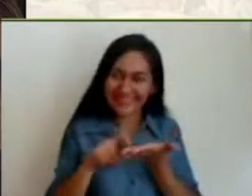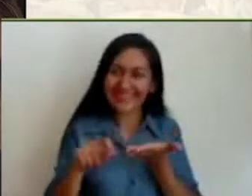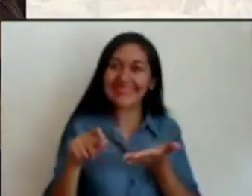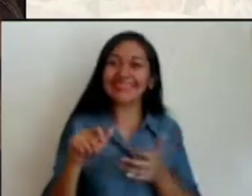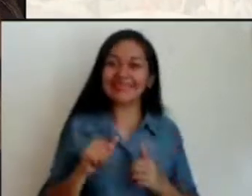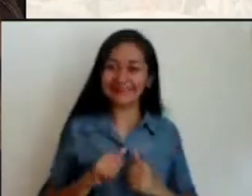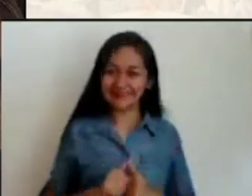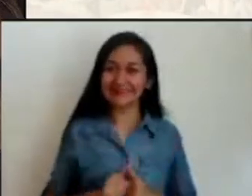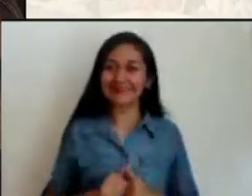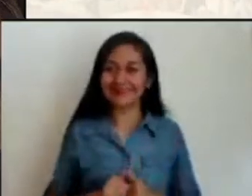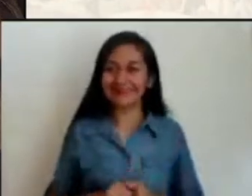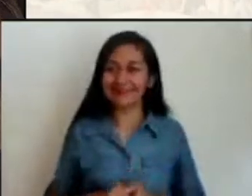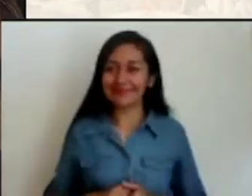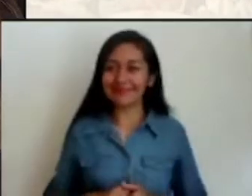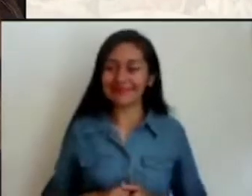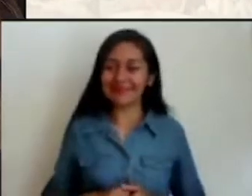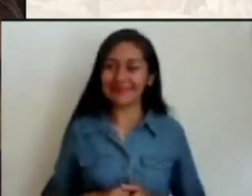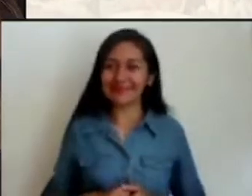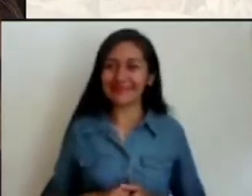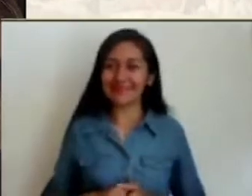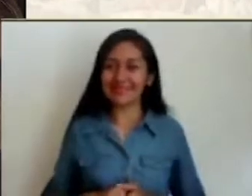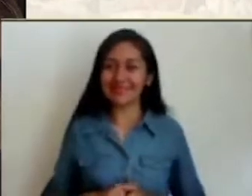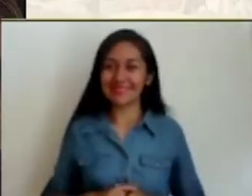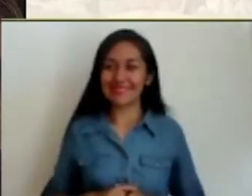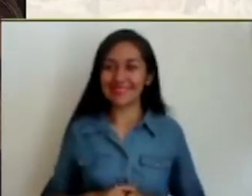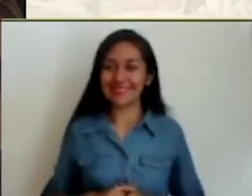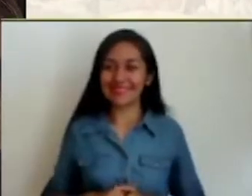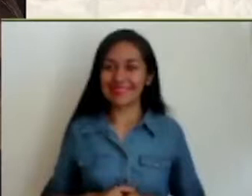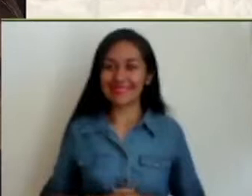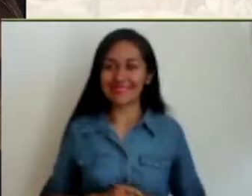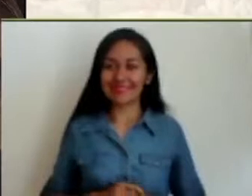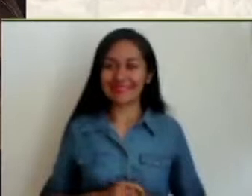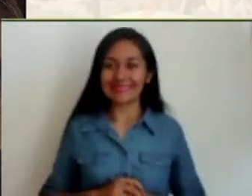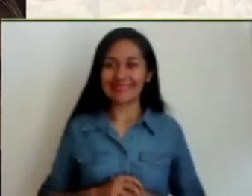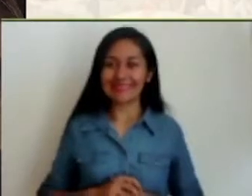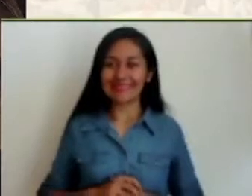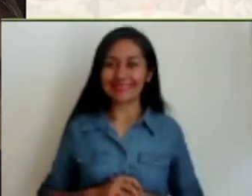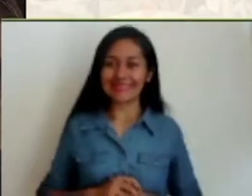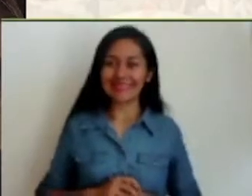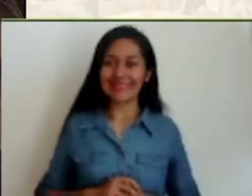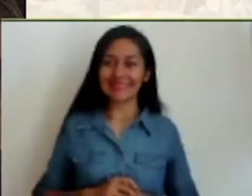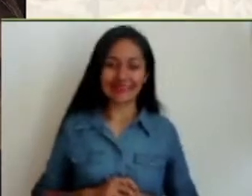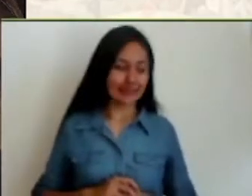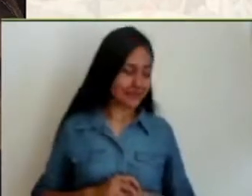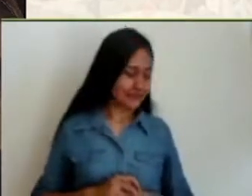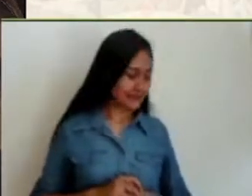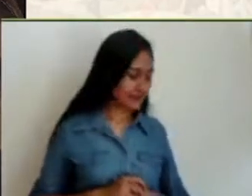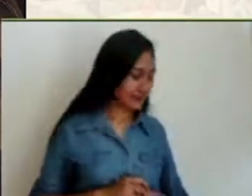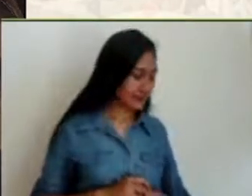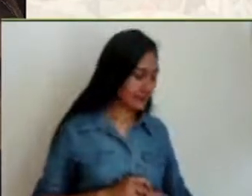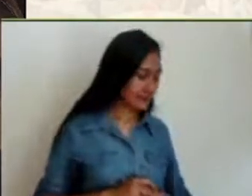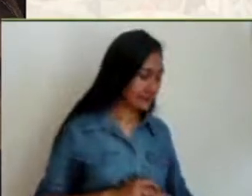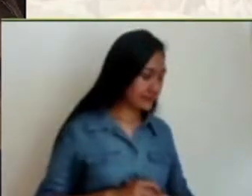Repubblica, perché si trattava di un equipaggio ottomano che storicamente rappresentava un impero che era stato per